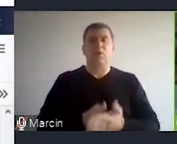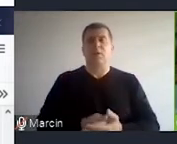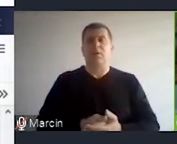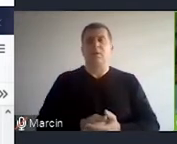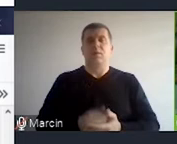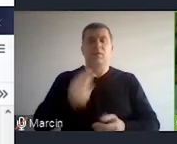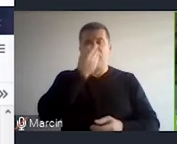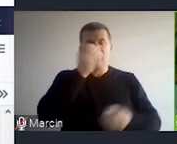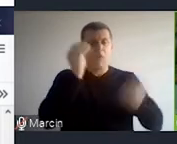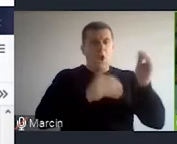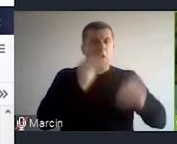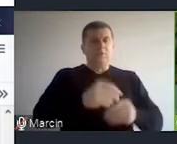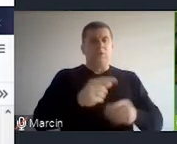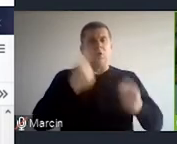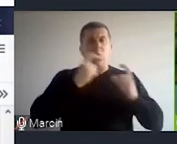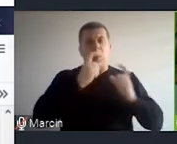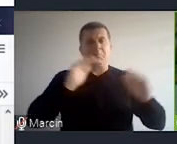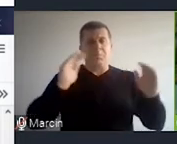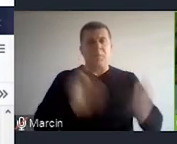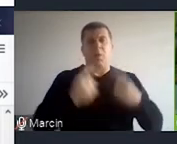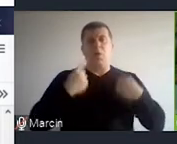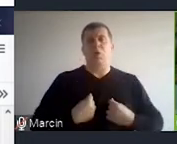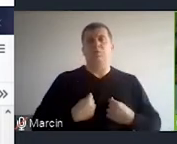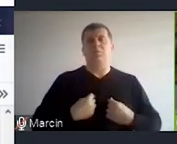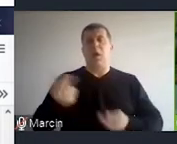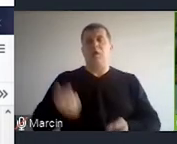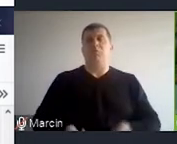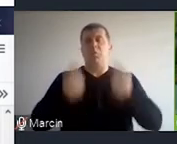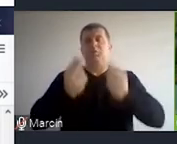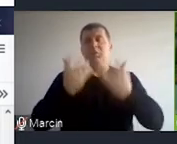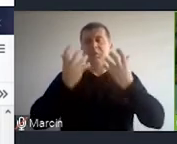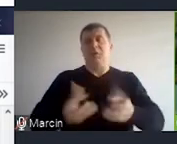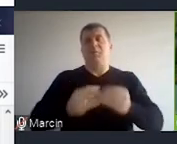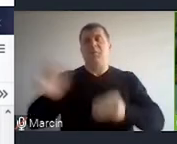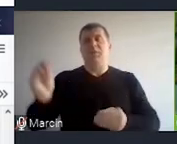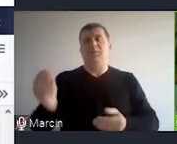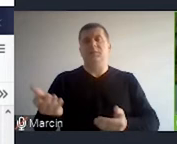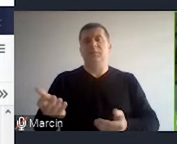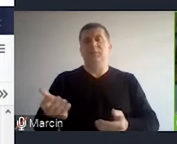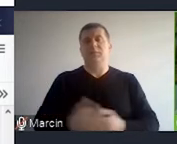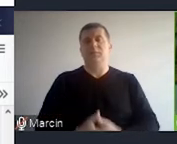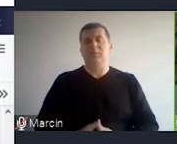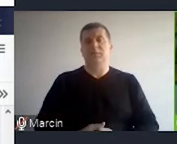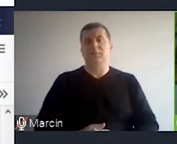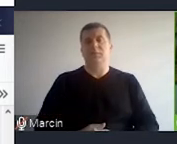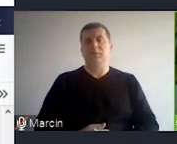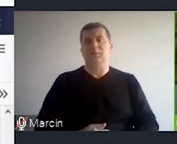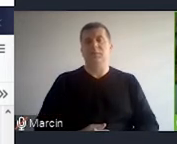na florystykę zgłosi mi się mniej osób, a na wózki widłowe chciałoby pójść więcej.